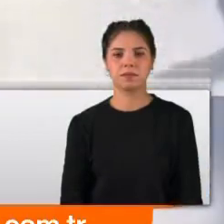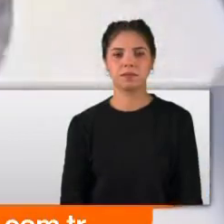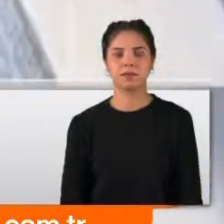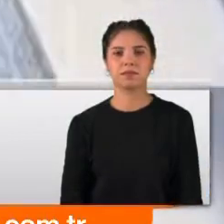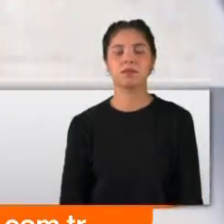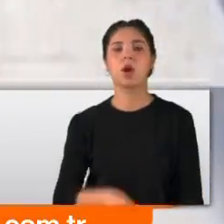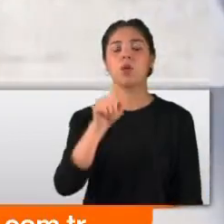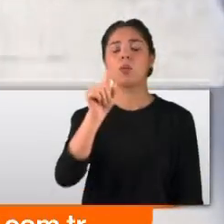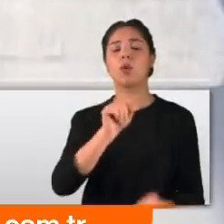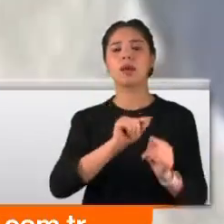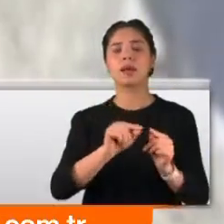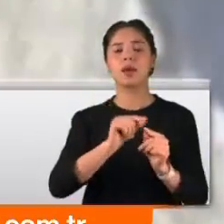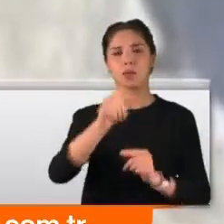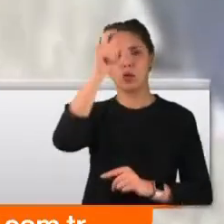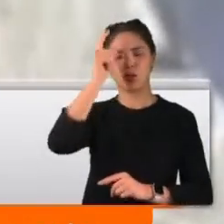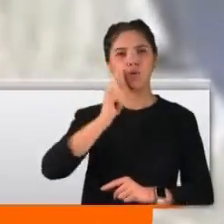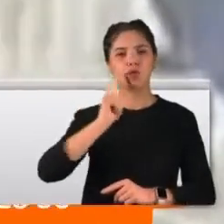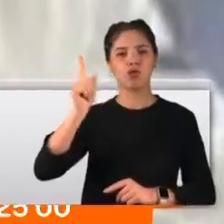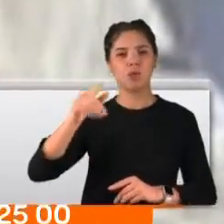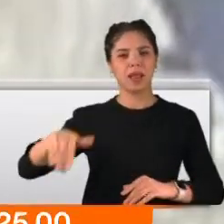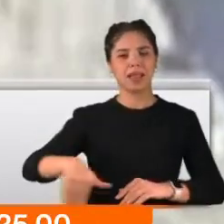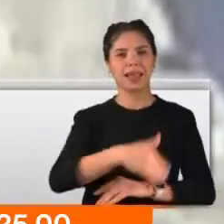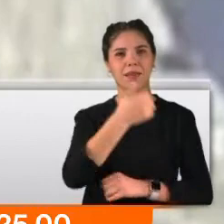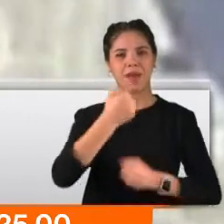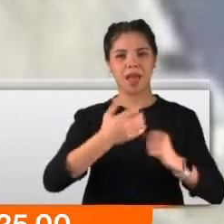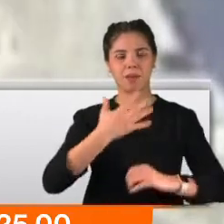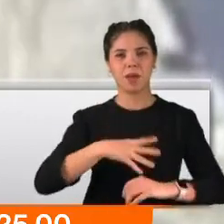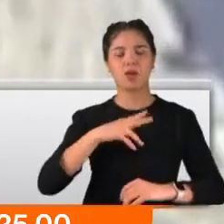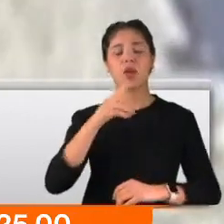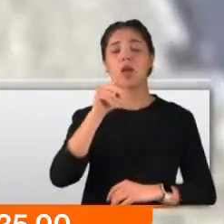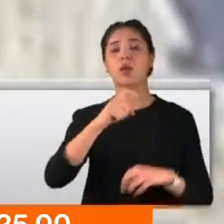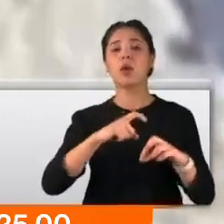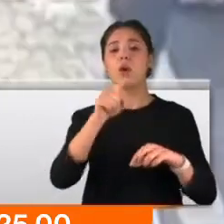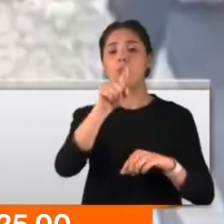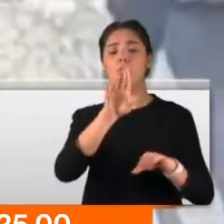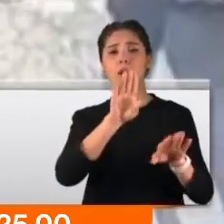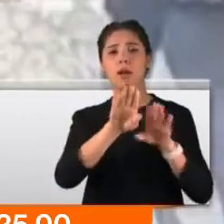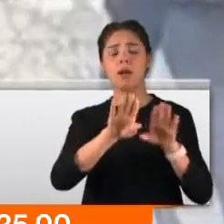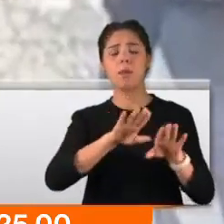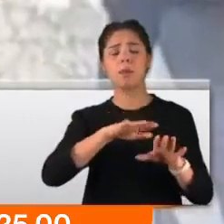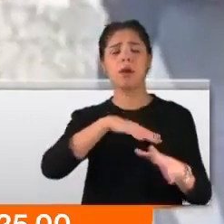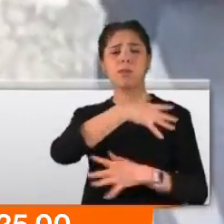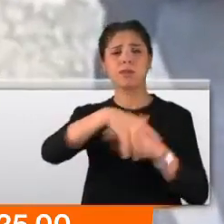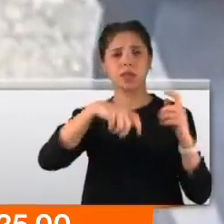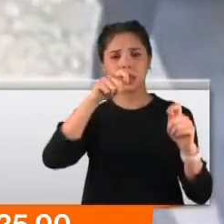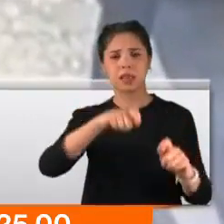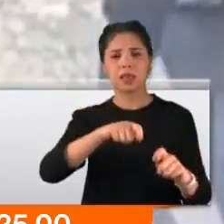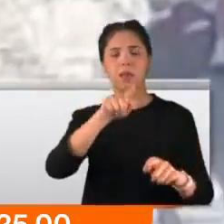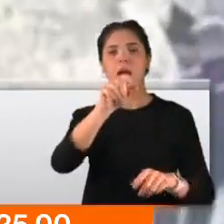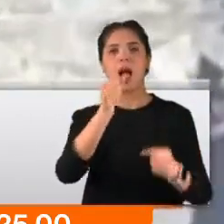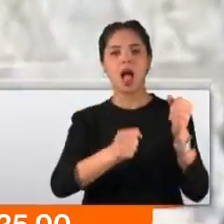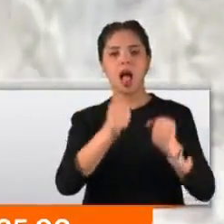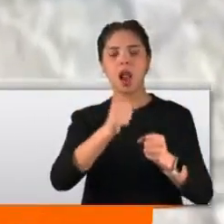Kuzey Kıbrıs Türk Cumhuriyeti'ne aracıyla geçmek isteyen Rum, Ledra Palas kapısını birbirine kattı. Aracıyla bariyeri kıran